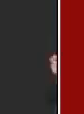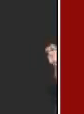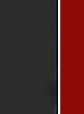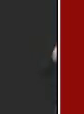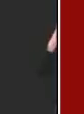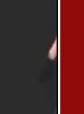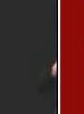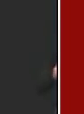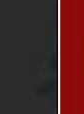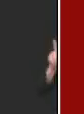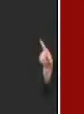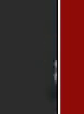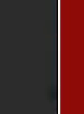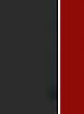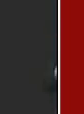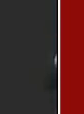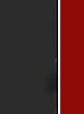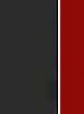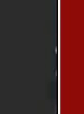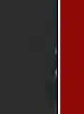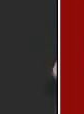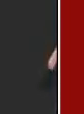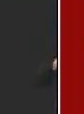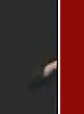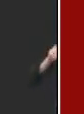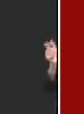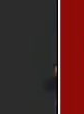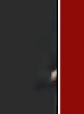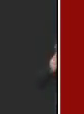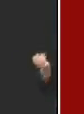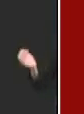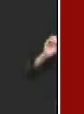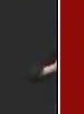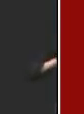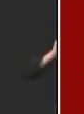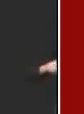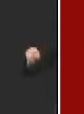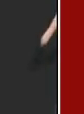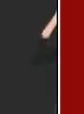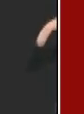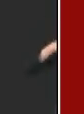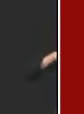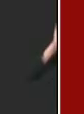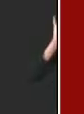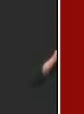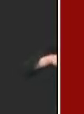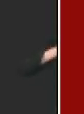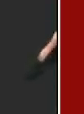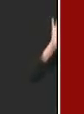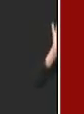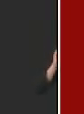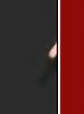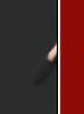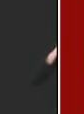dahil her tür Shell şebekesi ile işbirliğine giren Bu zihniyet her defasında